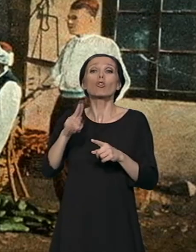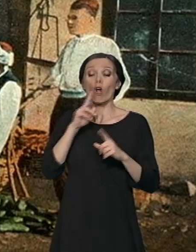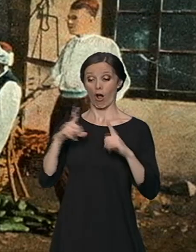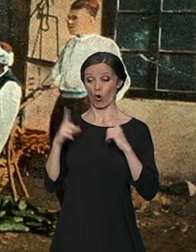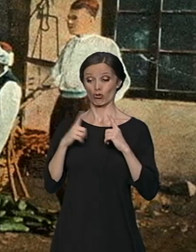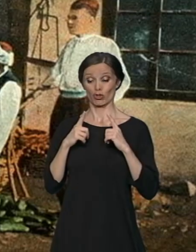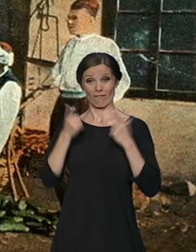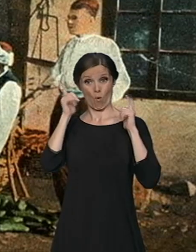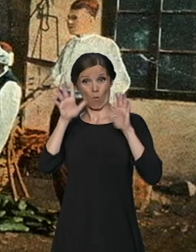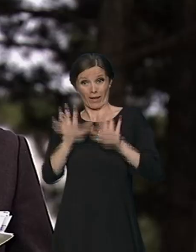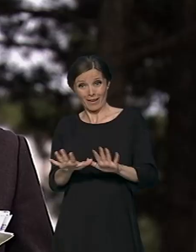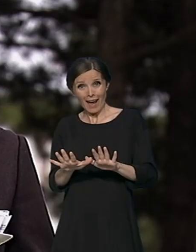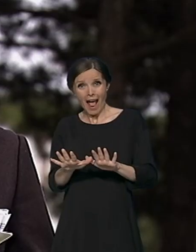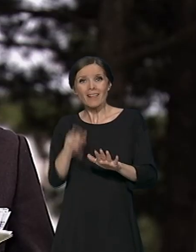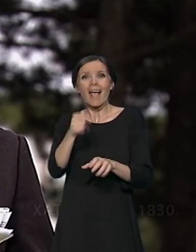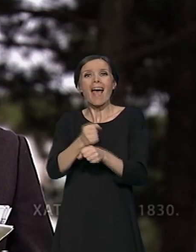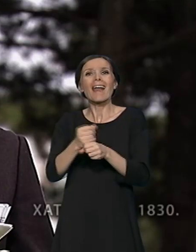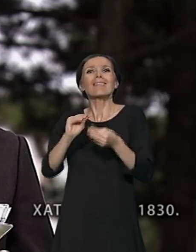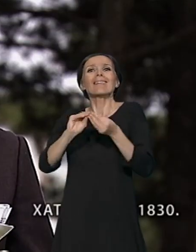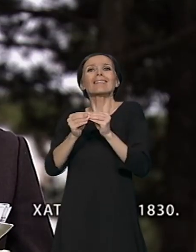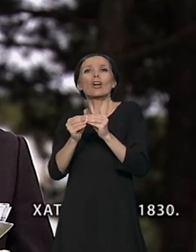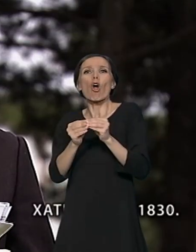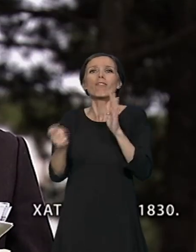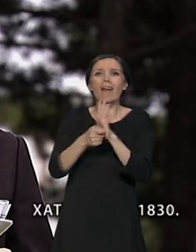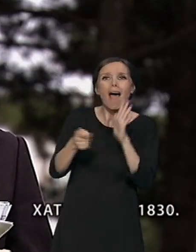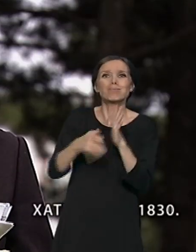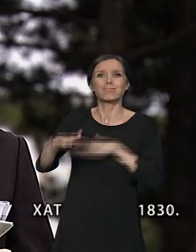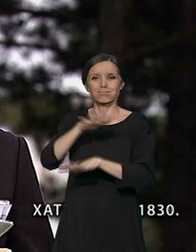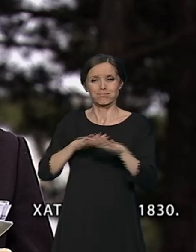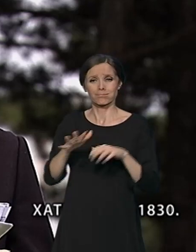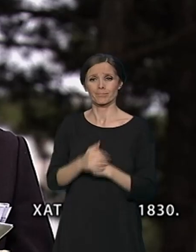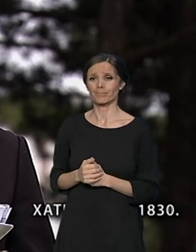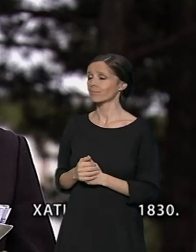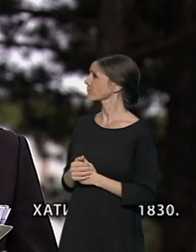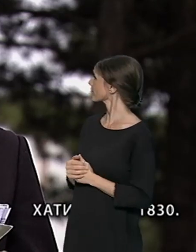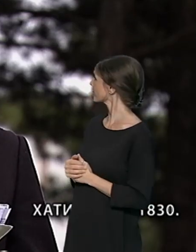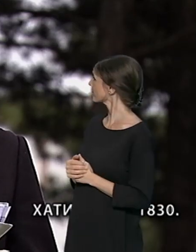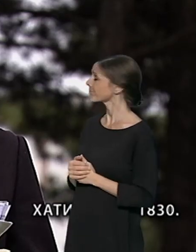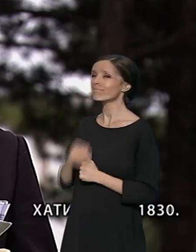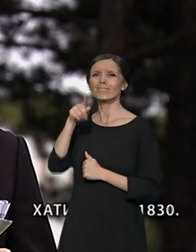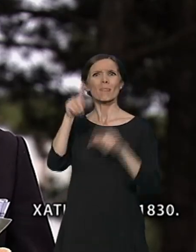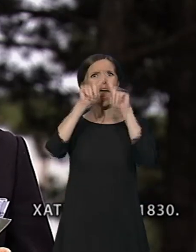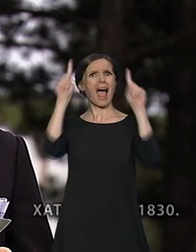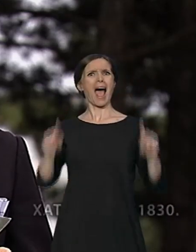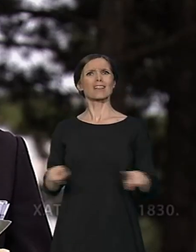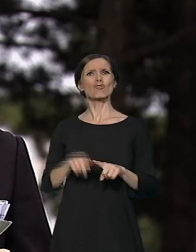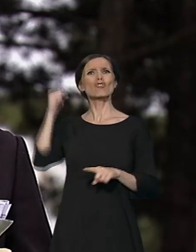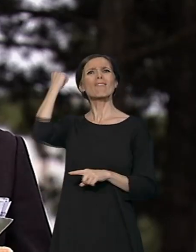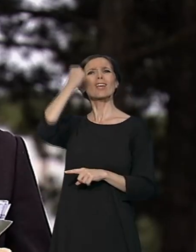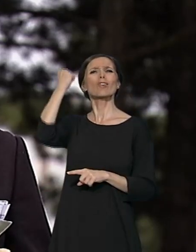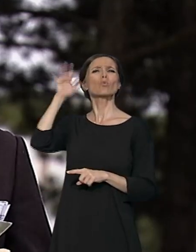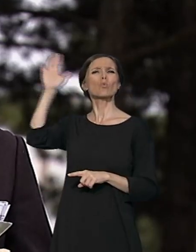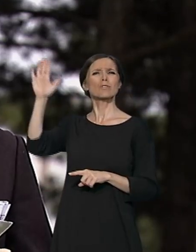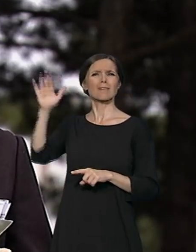tom tranzitnom trgovinom. Turci koji imaju nepokretnog imanja u Srbiji i koji ne bi više hteli imati veza sa